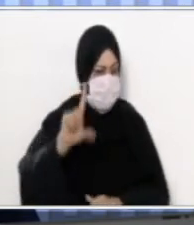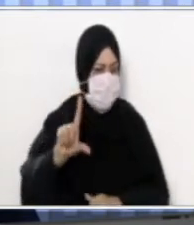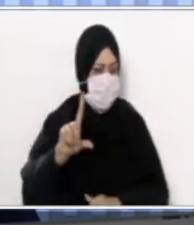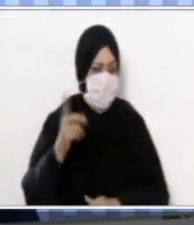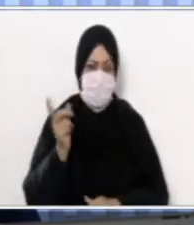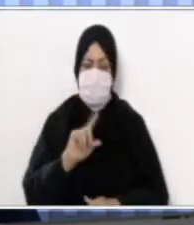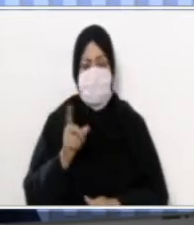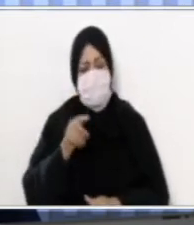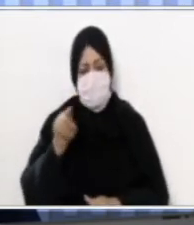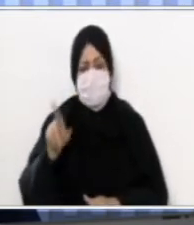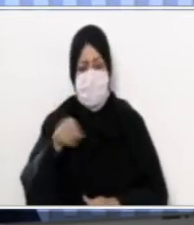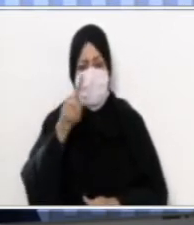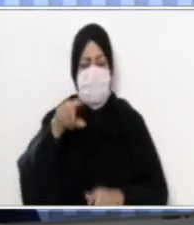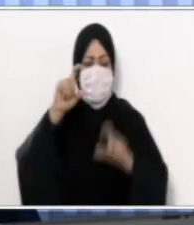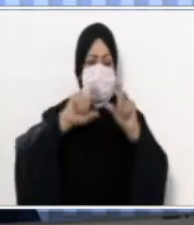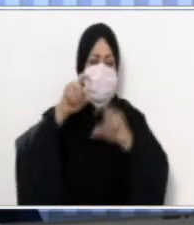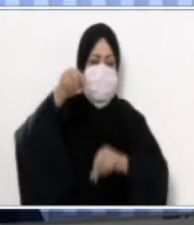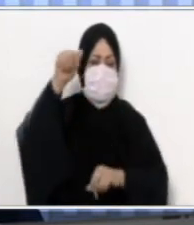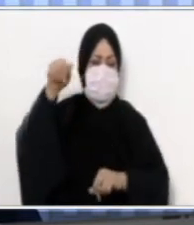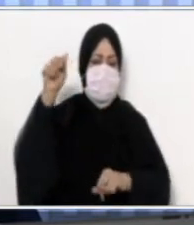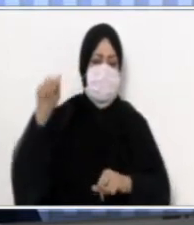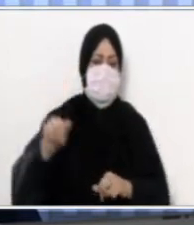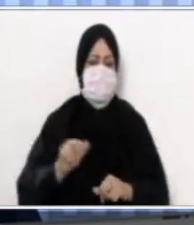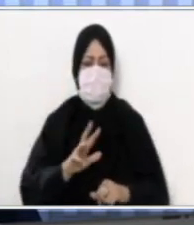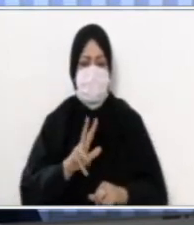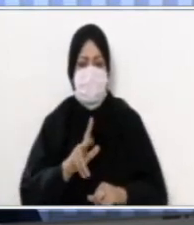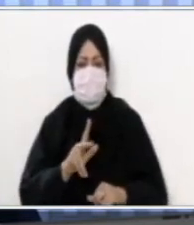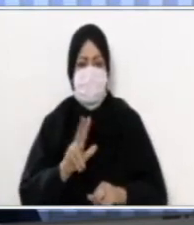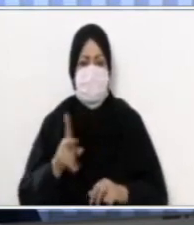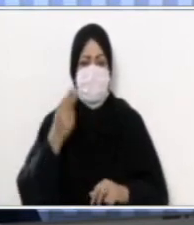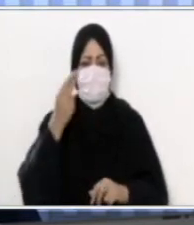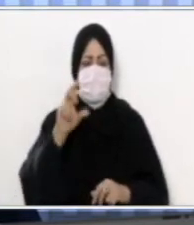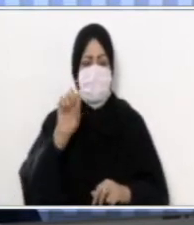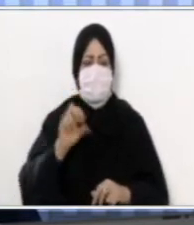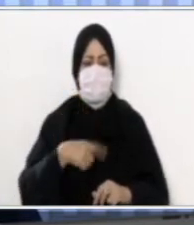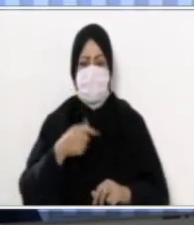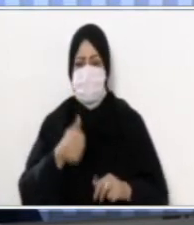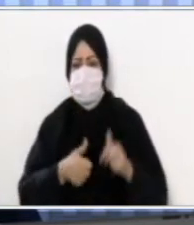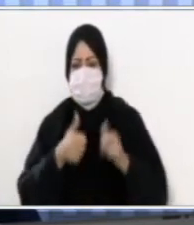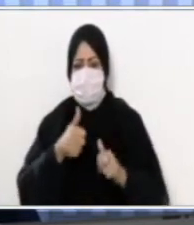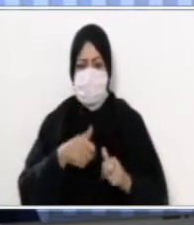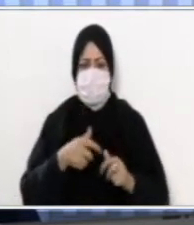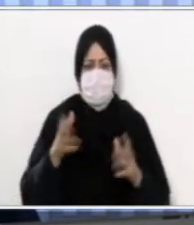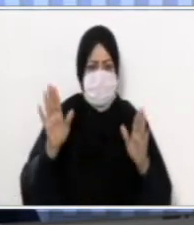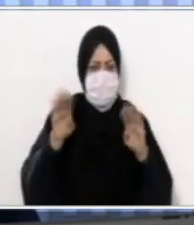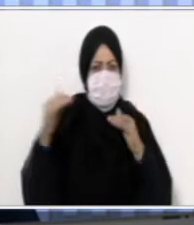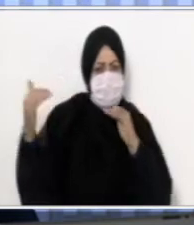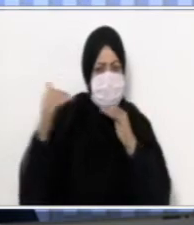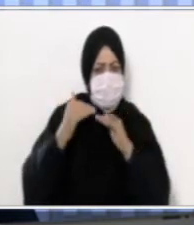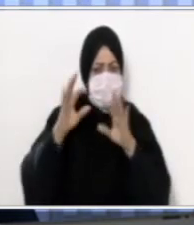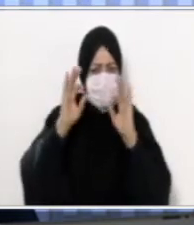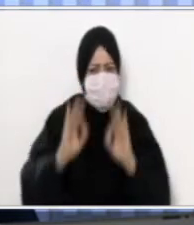في عقود المرابحة، يعني يتلاعبون في تطبيقها ويؤول الأمر إلى محرم أحيانا، لكن